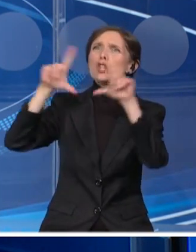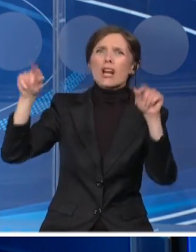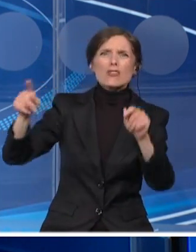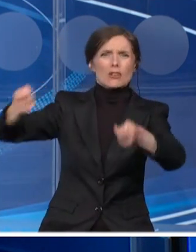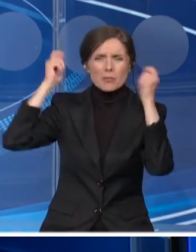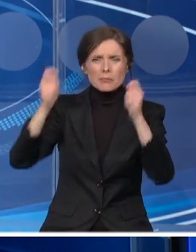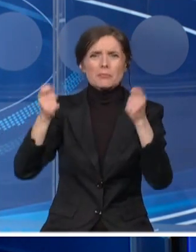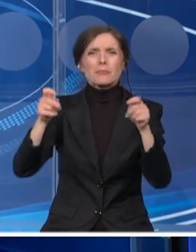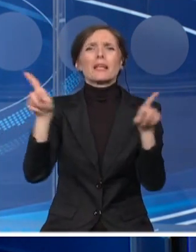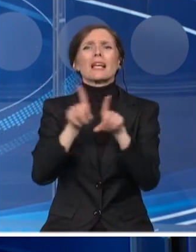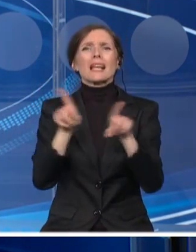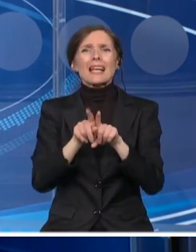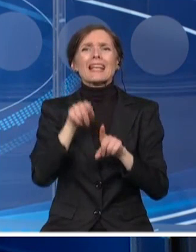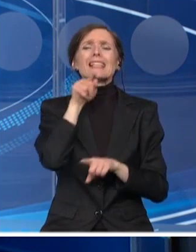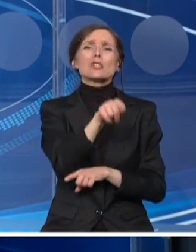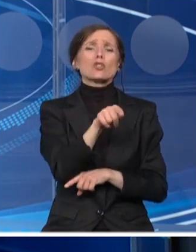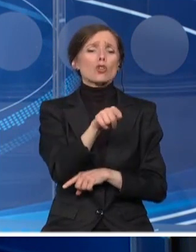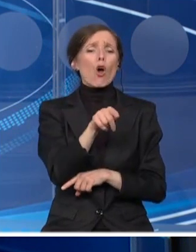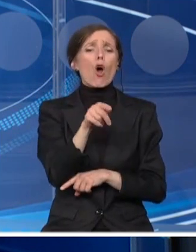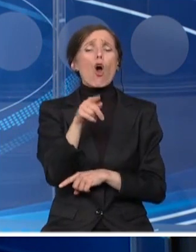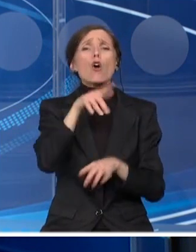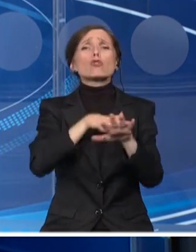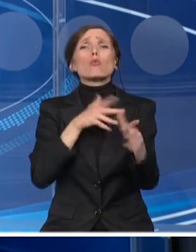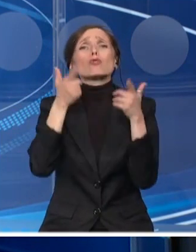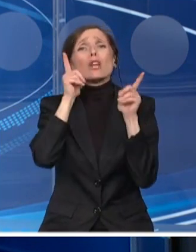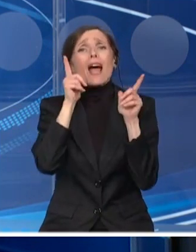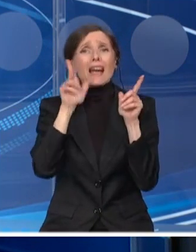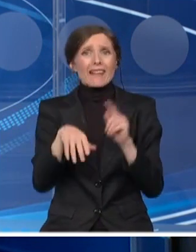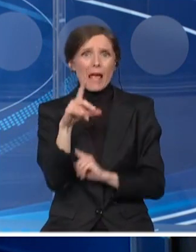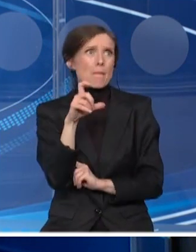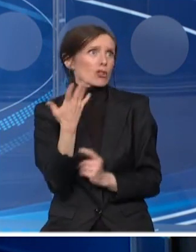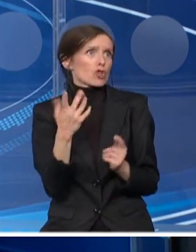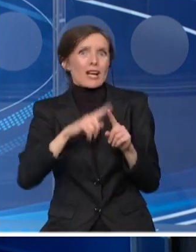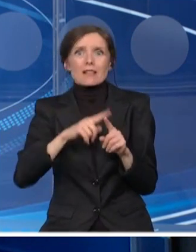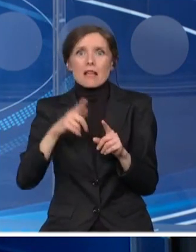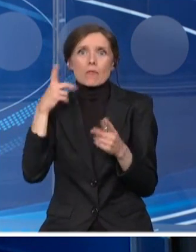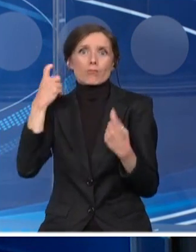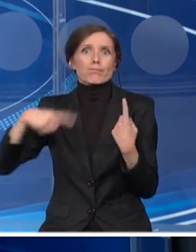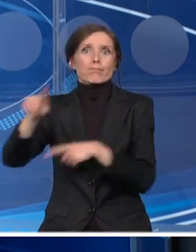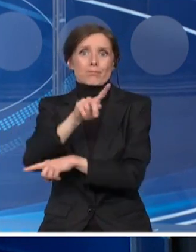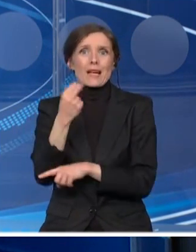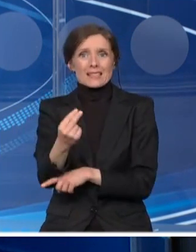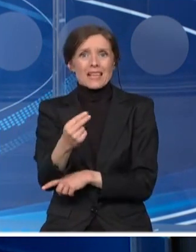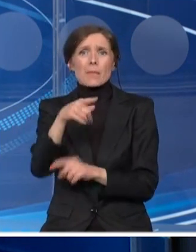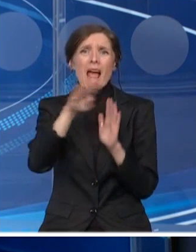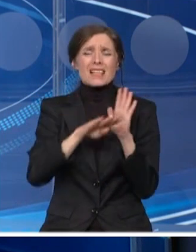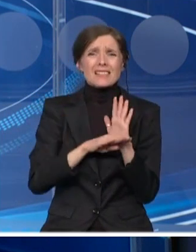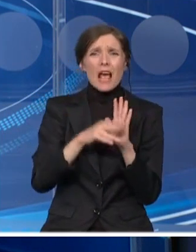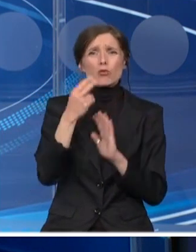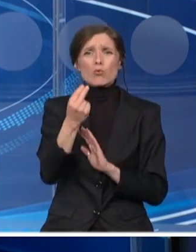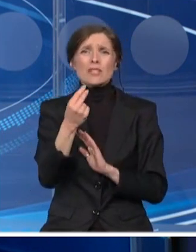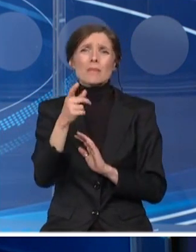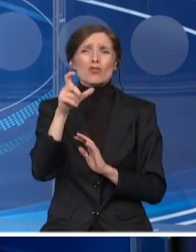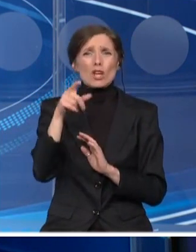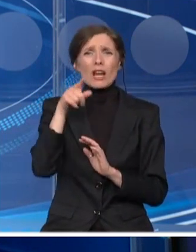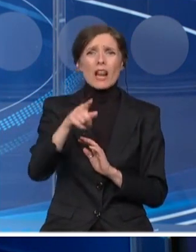grada statut na ćirilici, na srpskom jeziku, i onda vam neko kaže, pa prava Srba